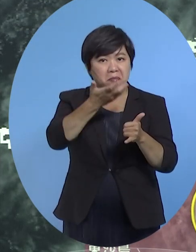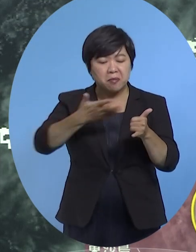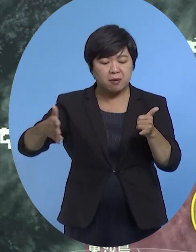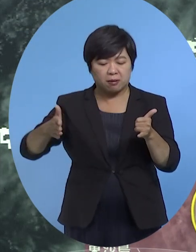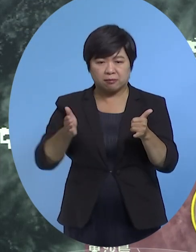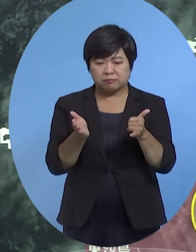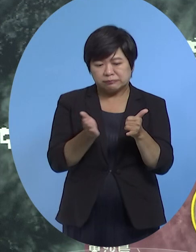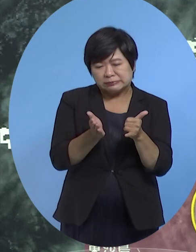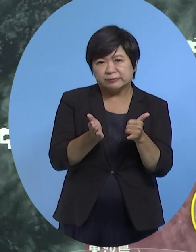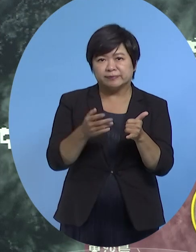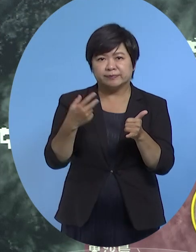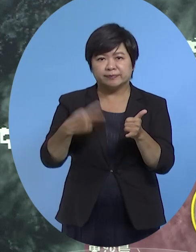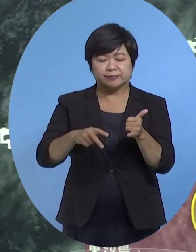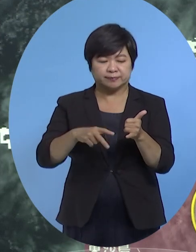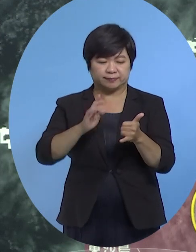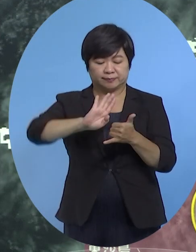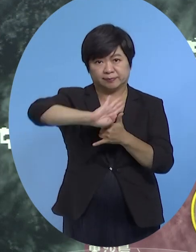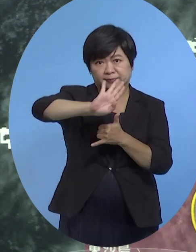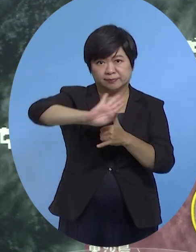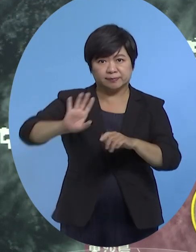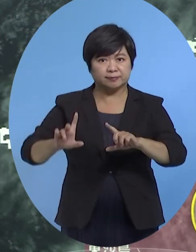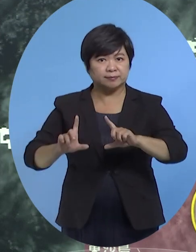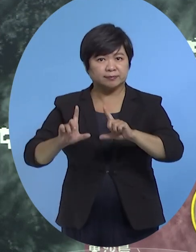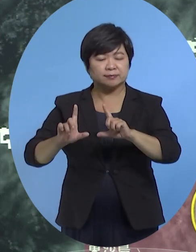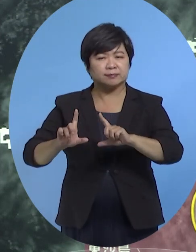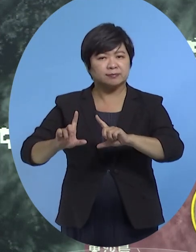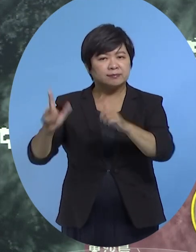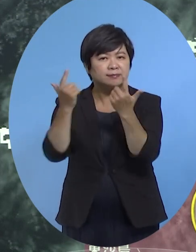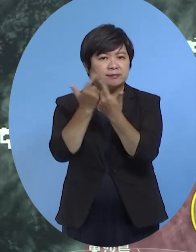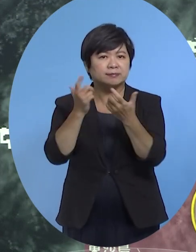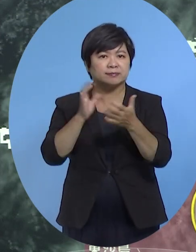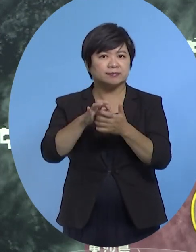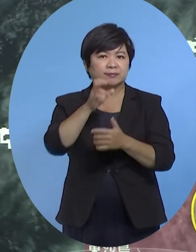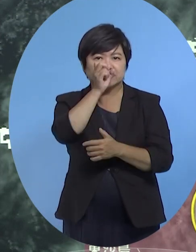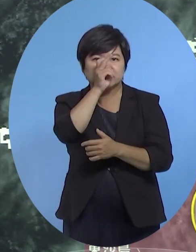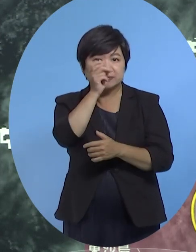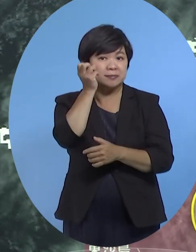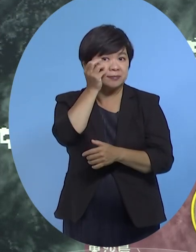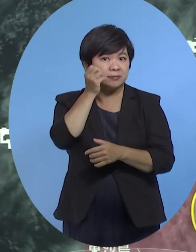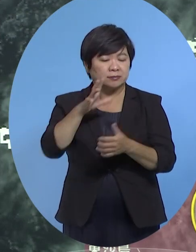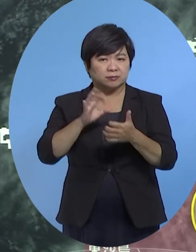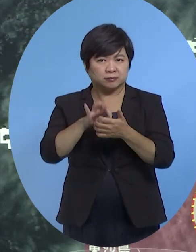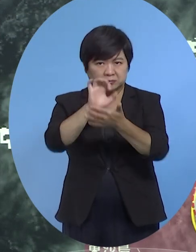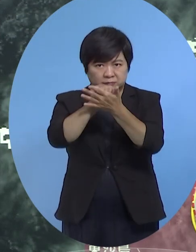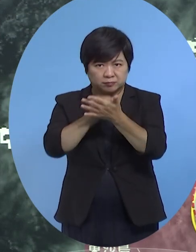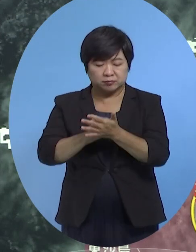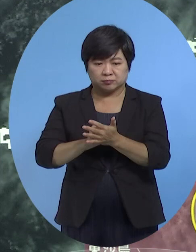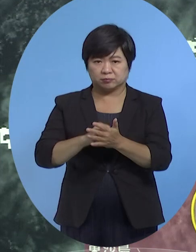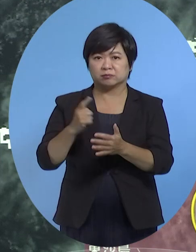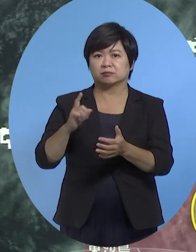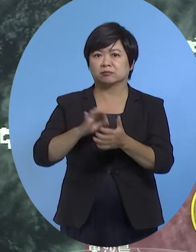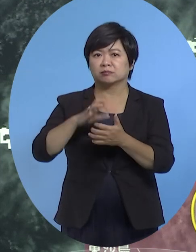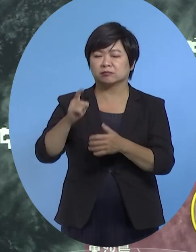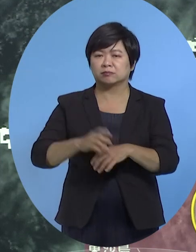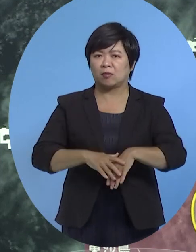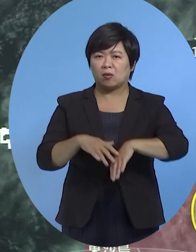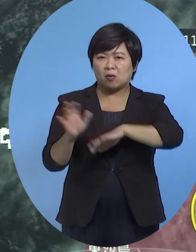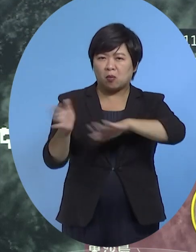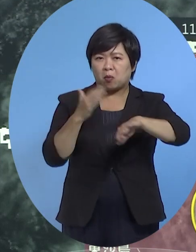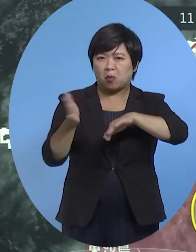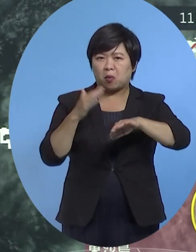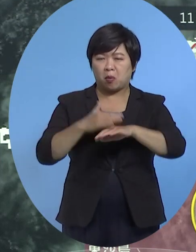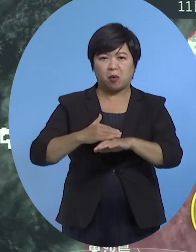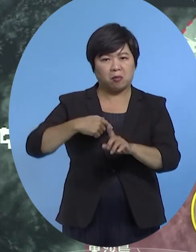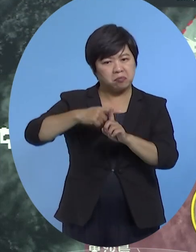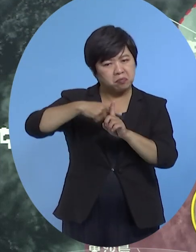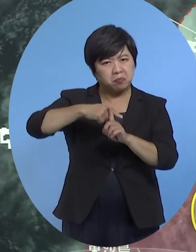或者是基隆北海岸、东宜兰花莲这一带的沿海，都有观测到6到7级，局部地区有8级左右的阵